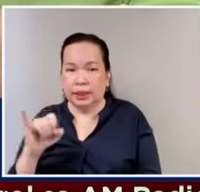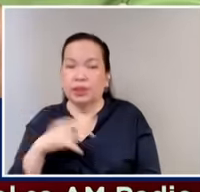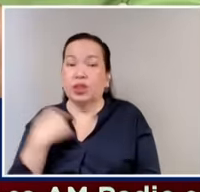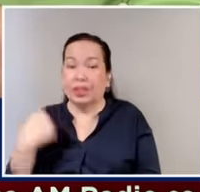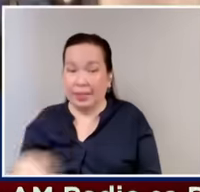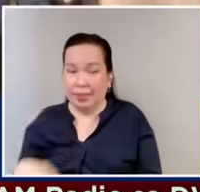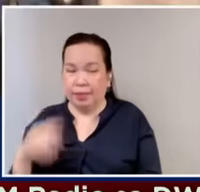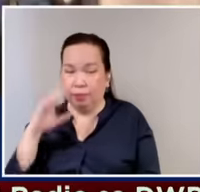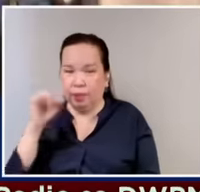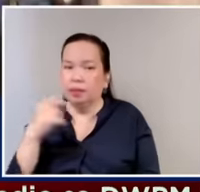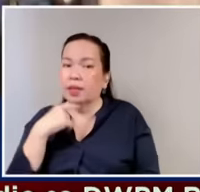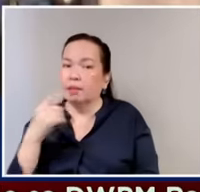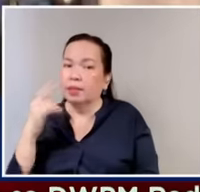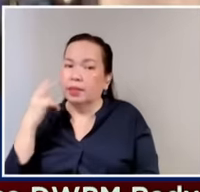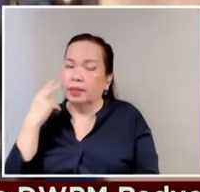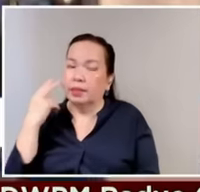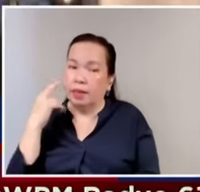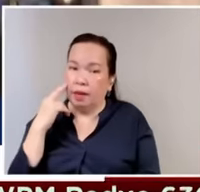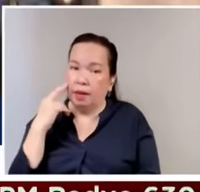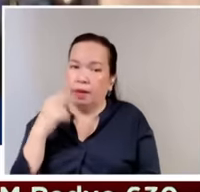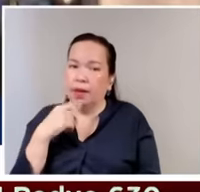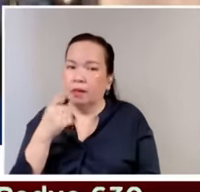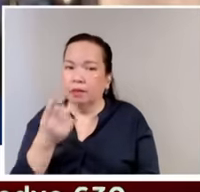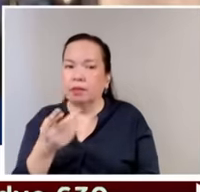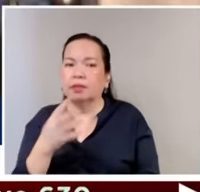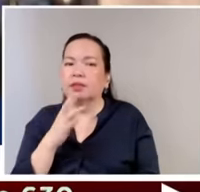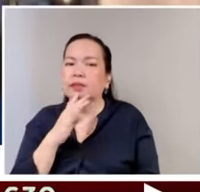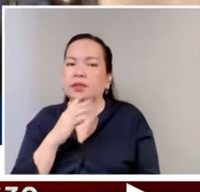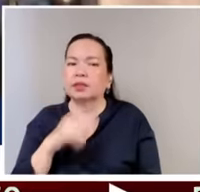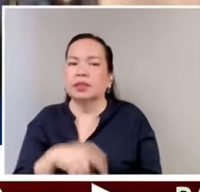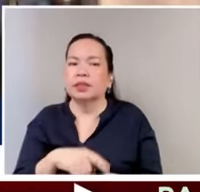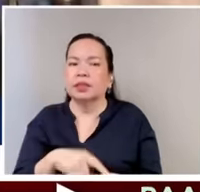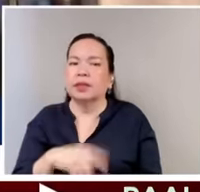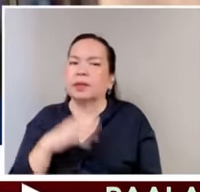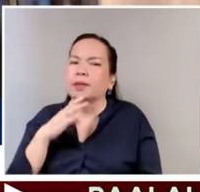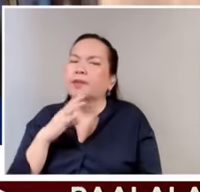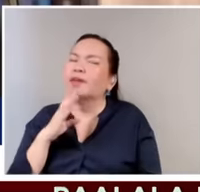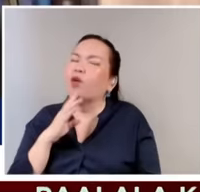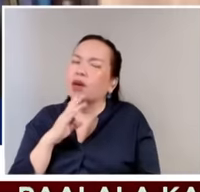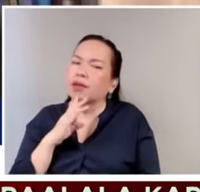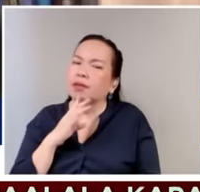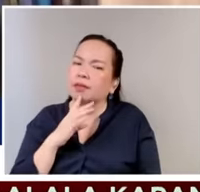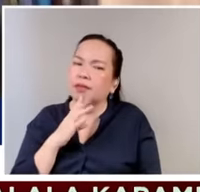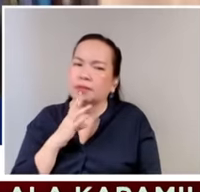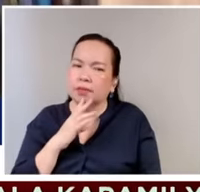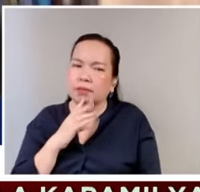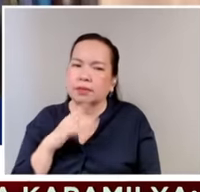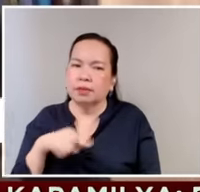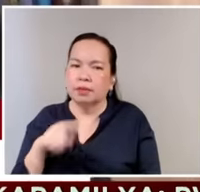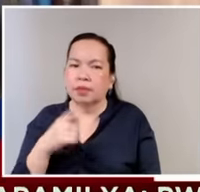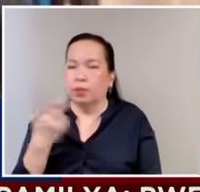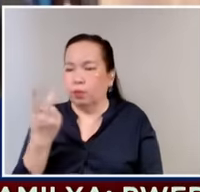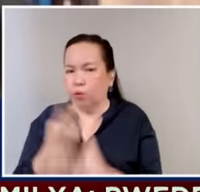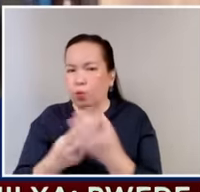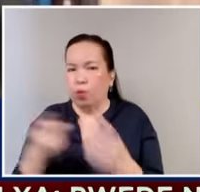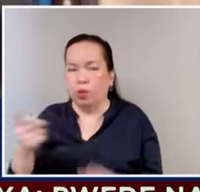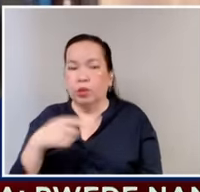Harry Roque. Ito'y oral sa panahon ni pa Presidente Duterte na ang parehong panig, ang China at